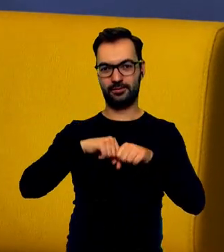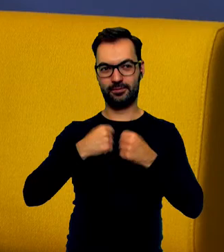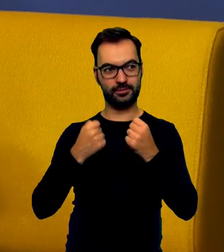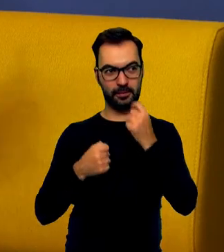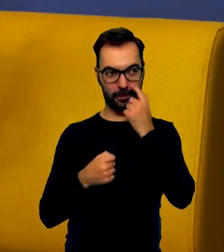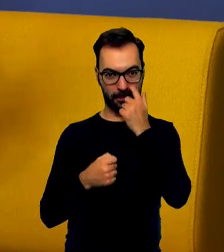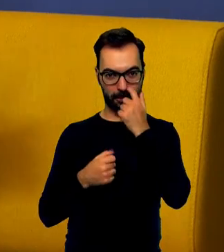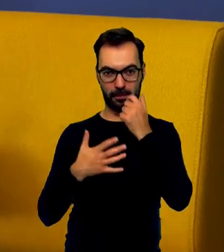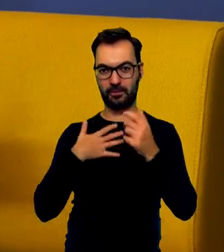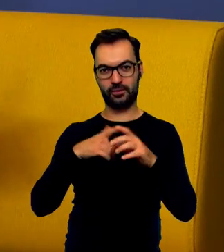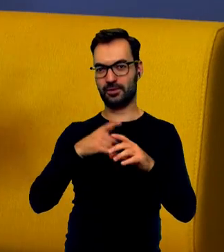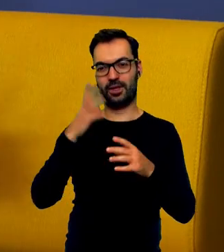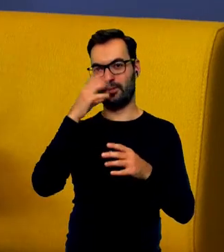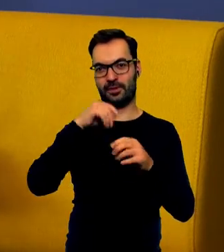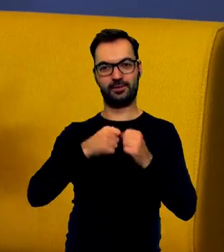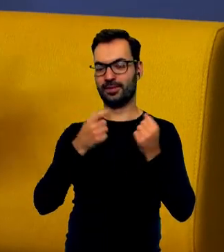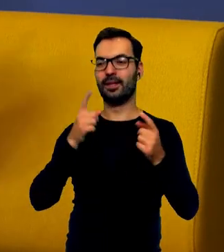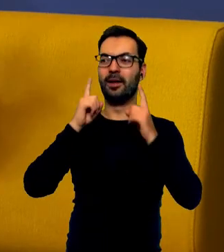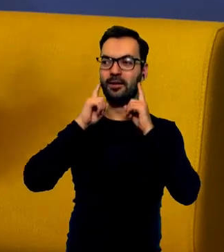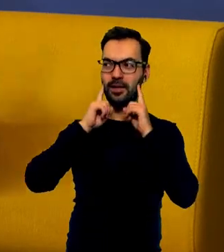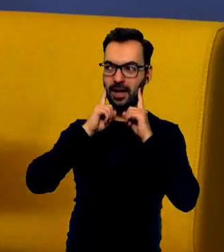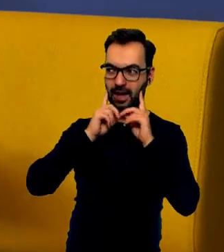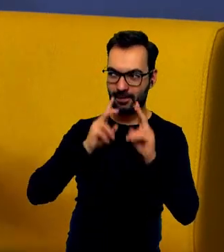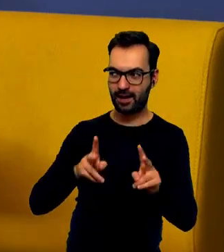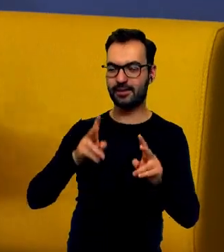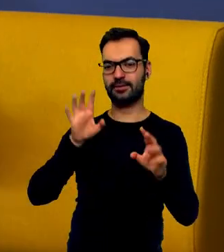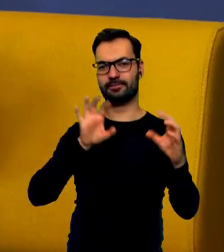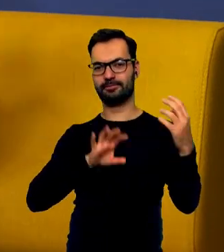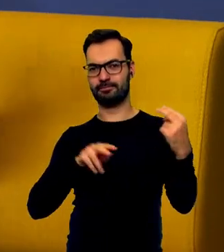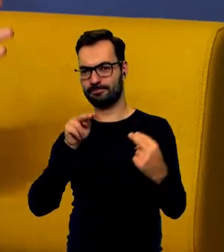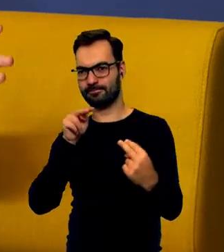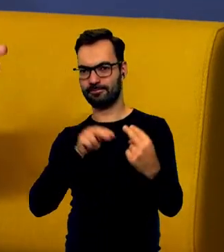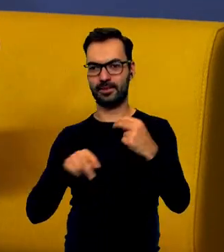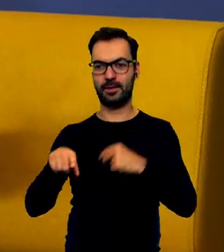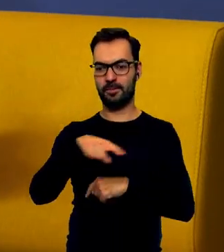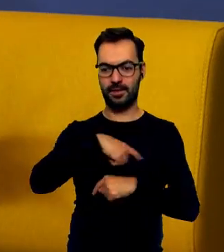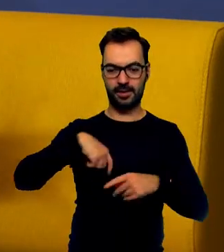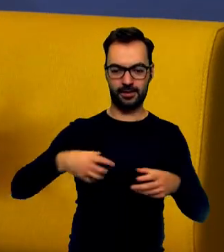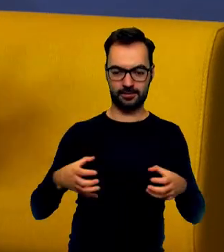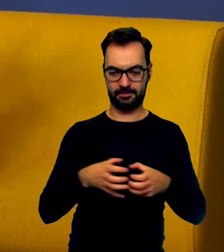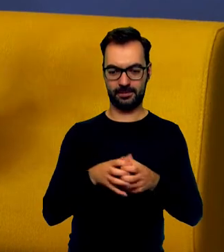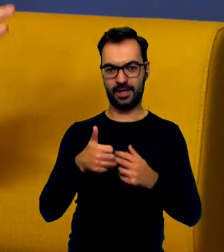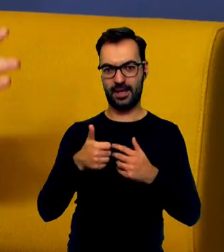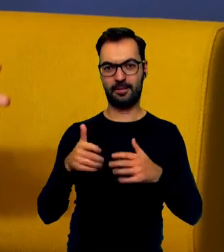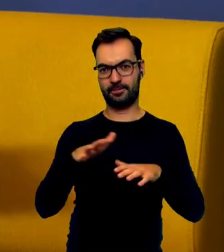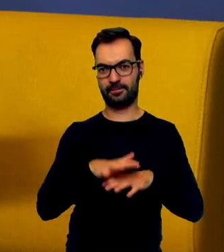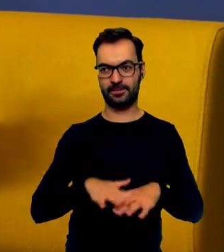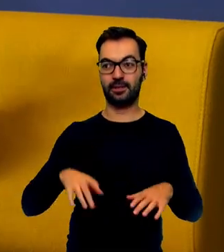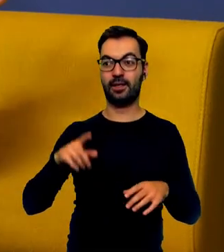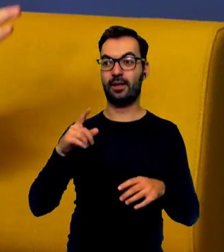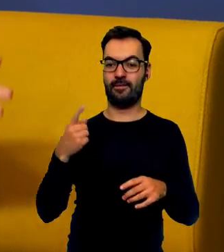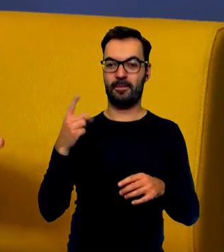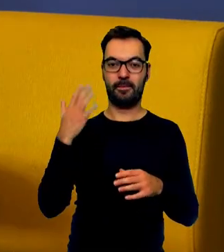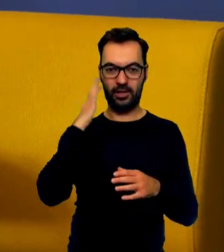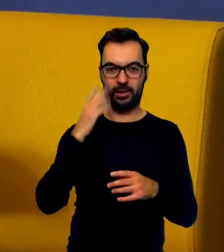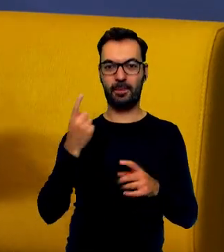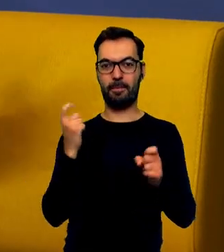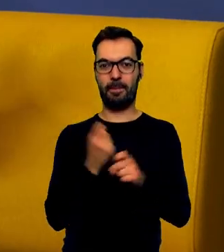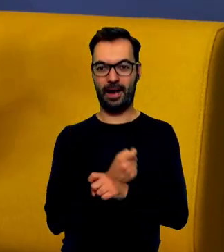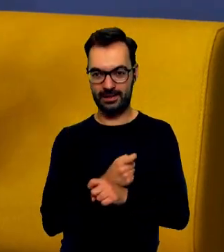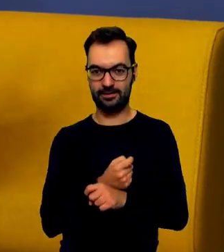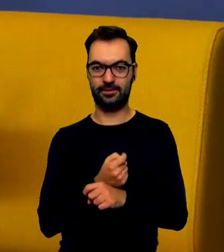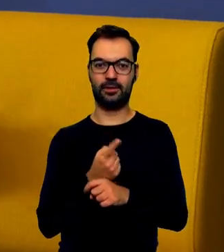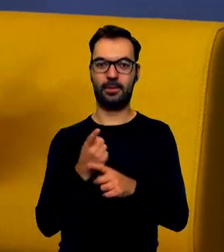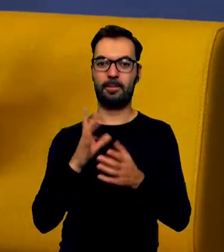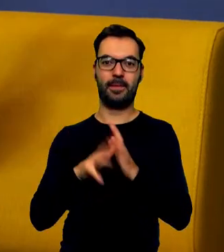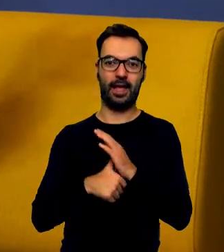siebie nawzajem, tylko tak trochę realnie jesteśmy jakoś tutaj w jednej przestrzeni, nie wiem, w jednym państwie, w jednej